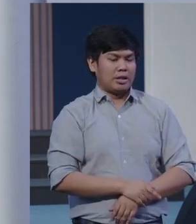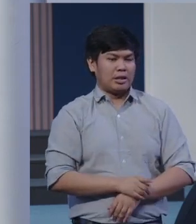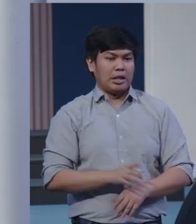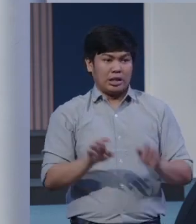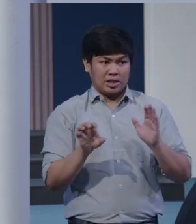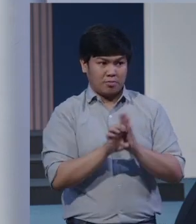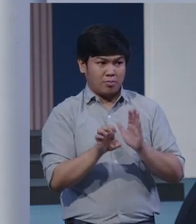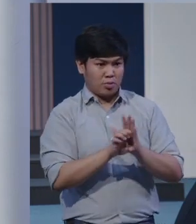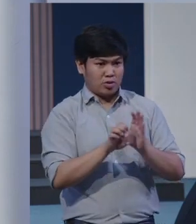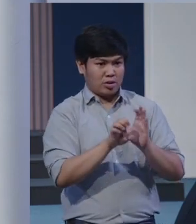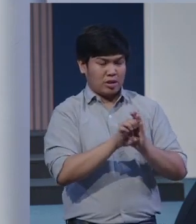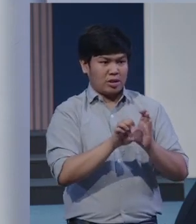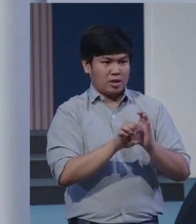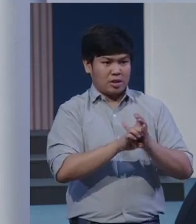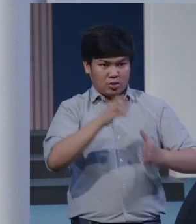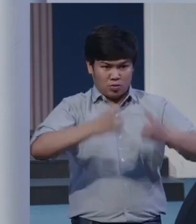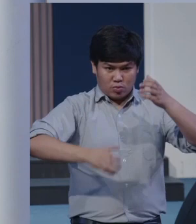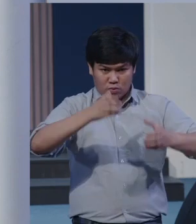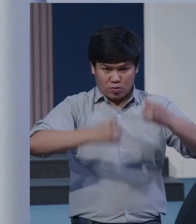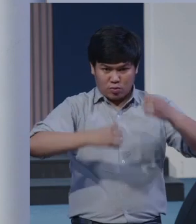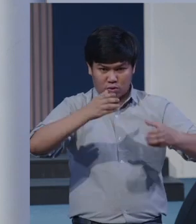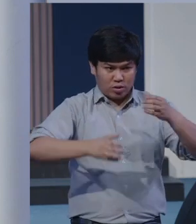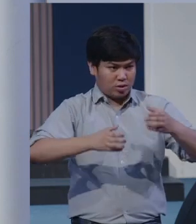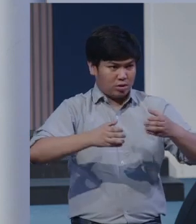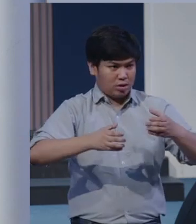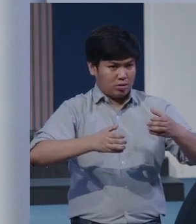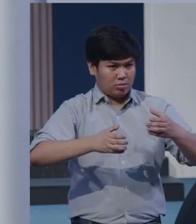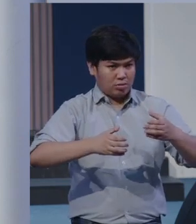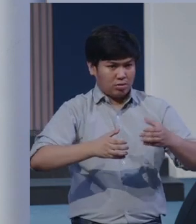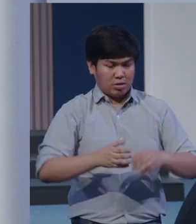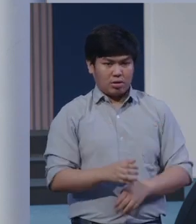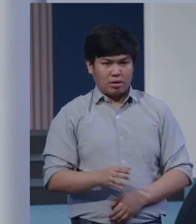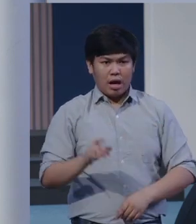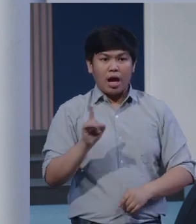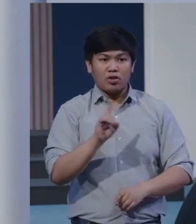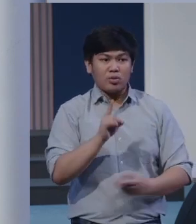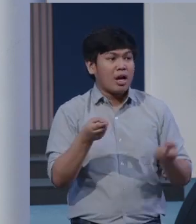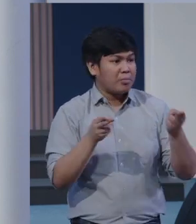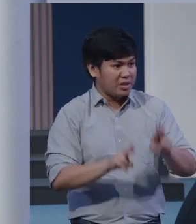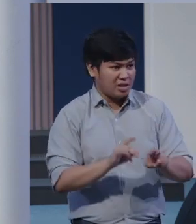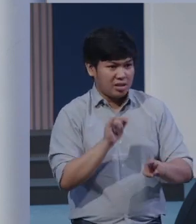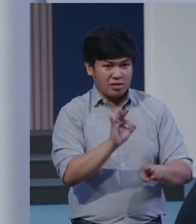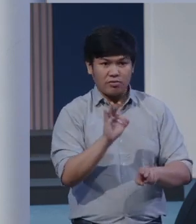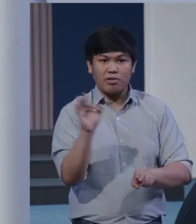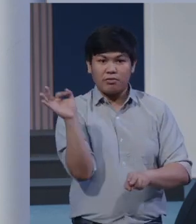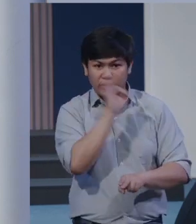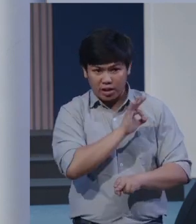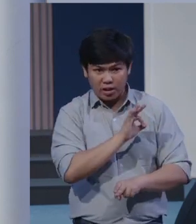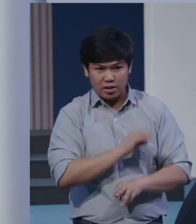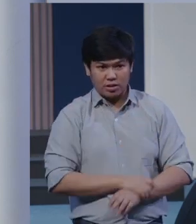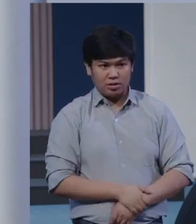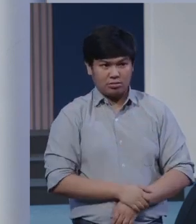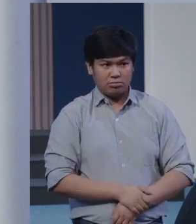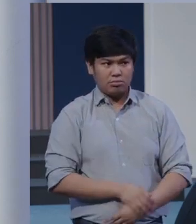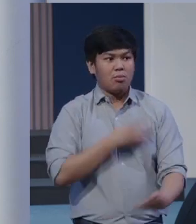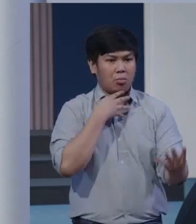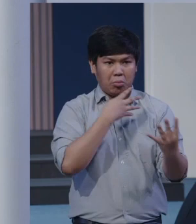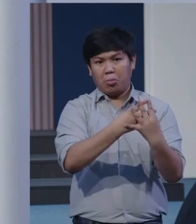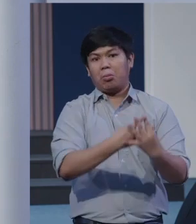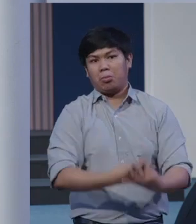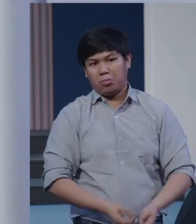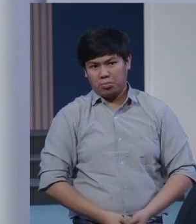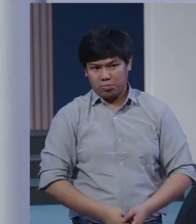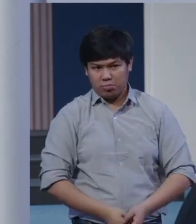kapitbahay at maling paratang hindi totoong paratang yun po ang ibig sabihin ng false